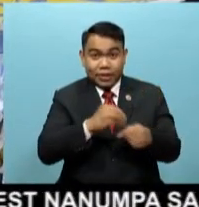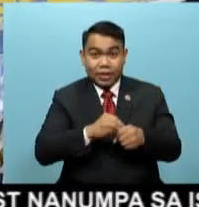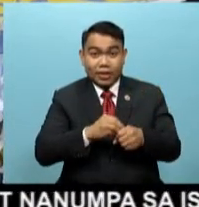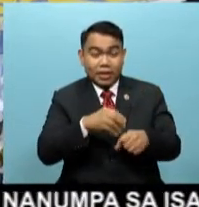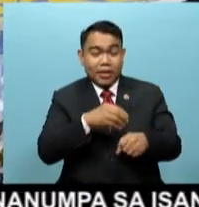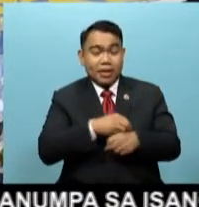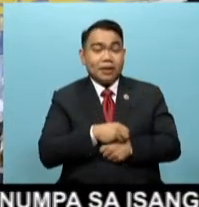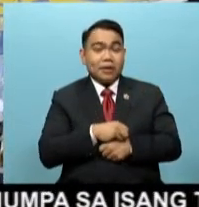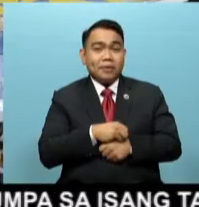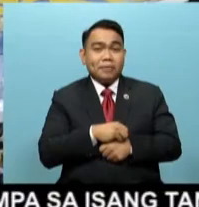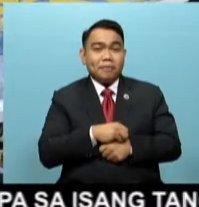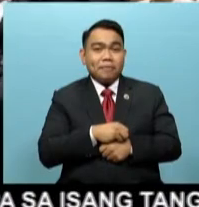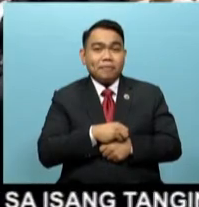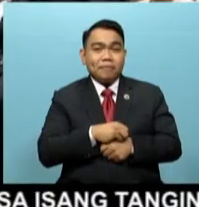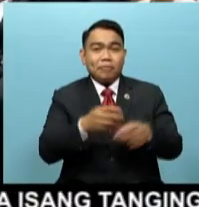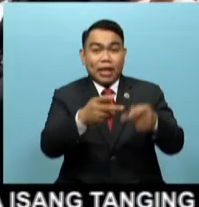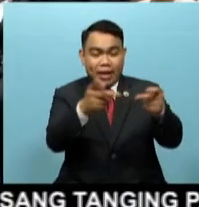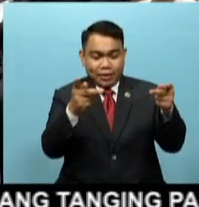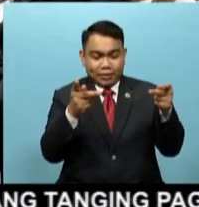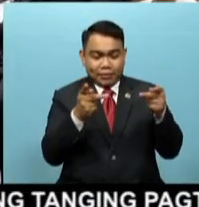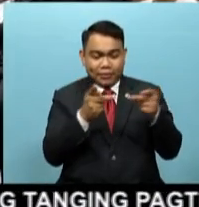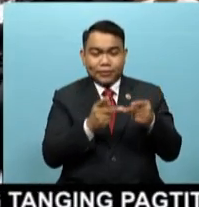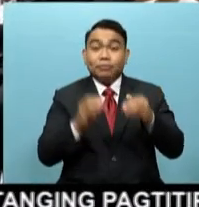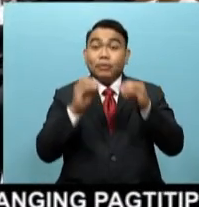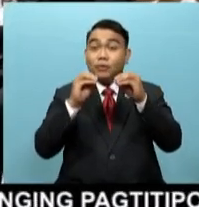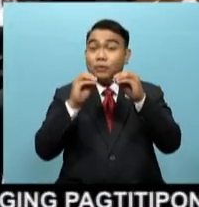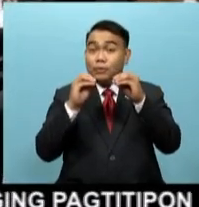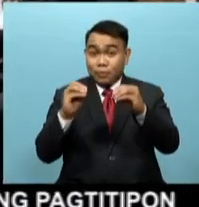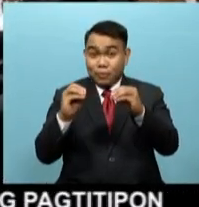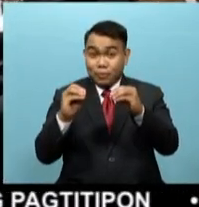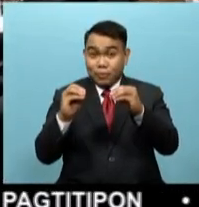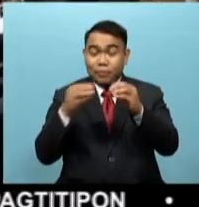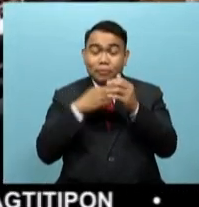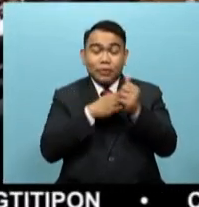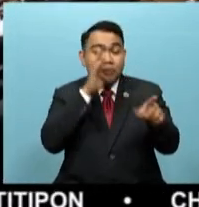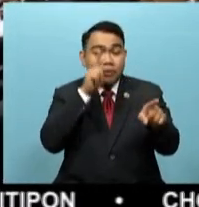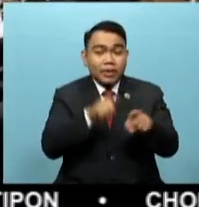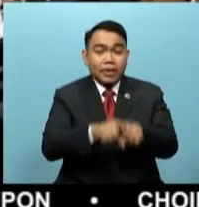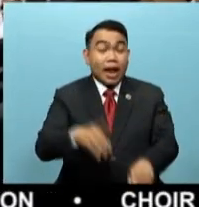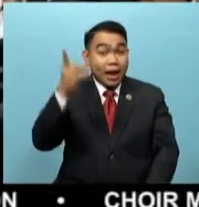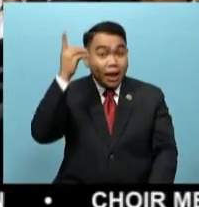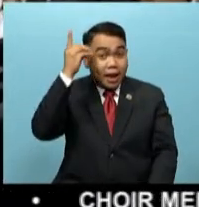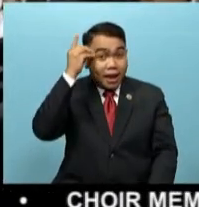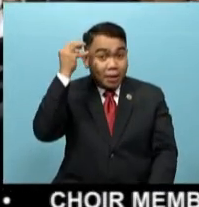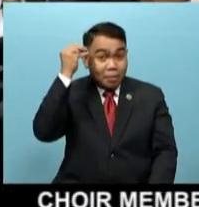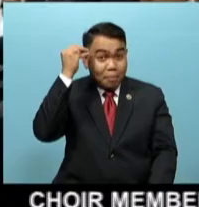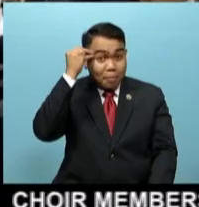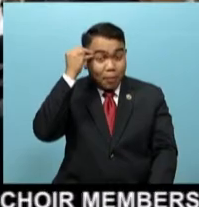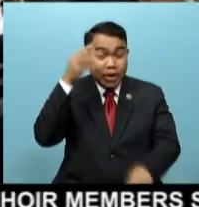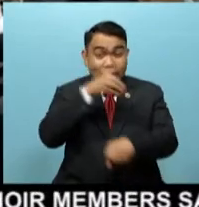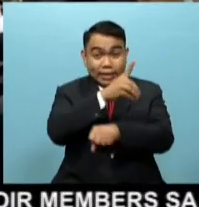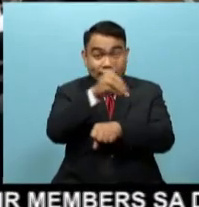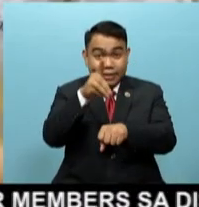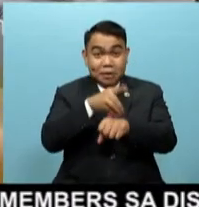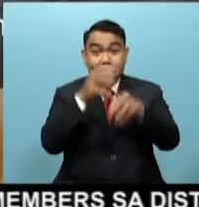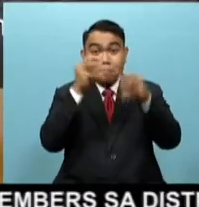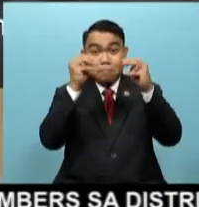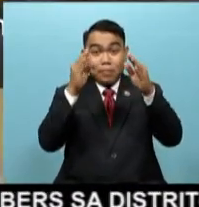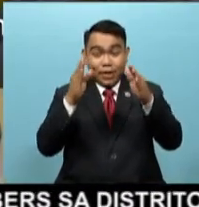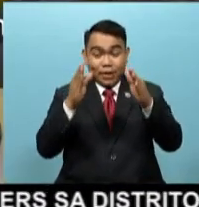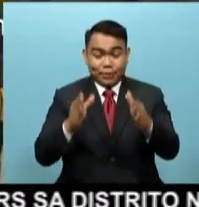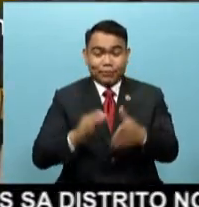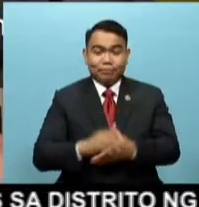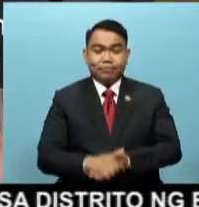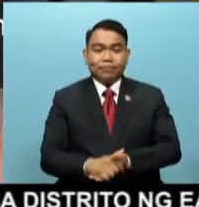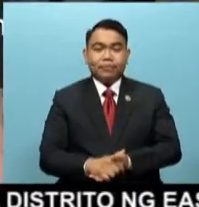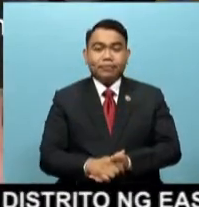salita ng Panginoong Diyos ay pinangasiwaan ni kapatid na Dante Emohar, tagapangasiwa ng distrito. Gusto po